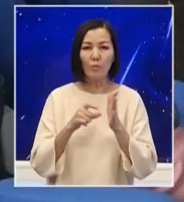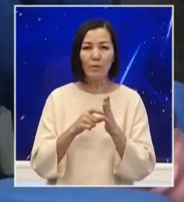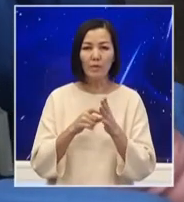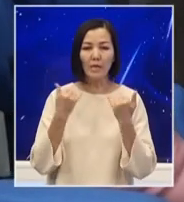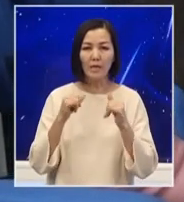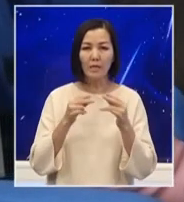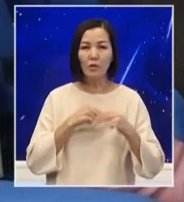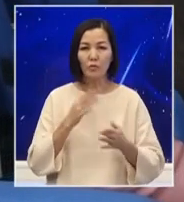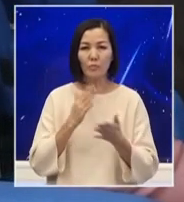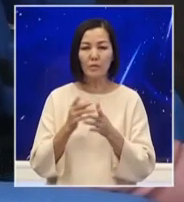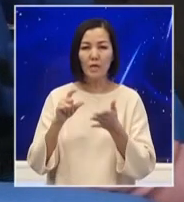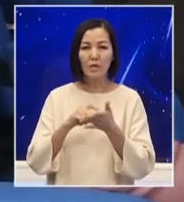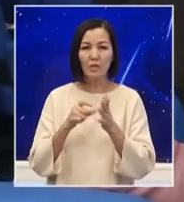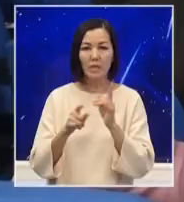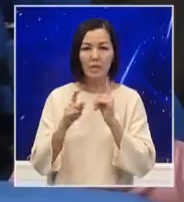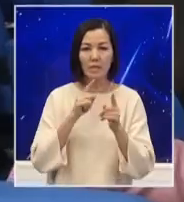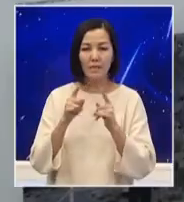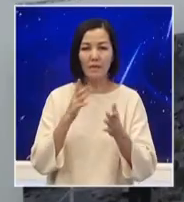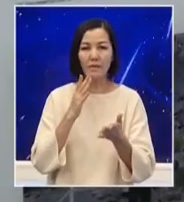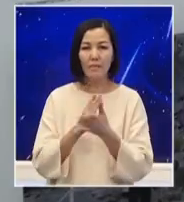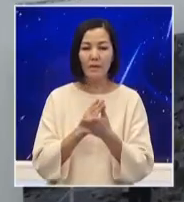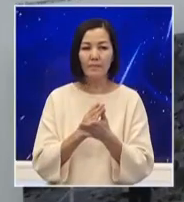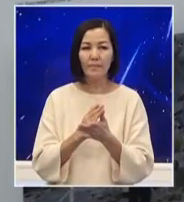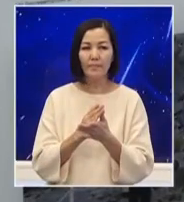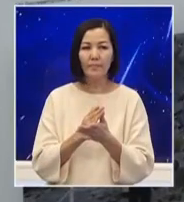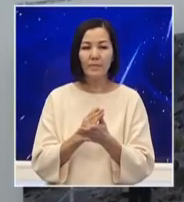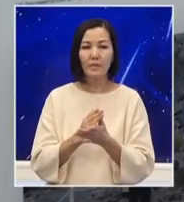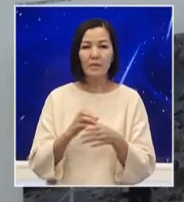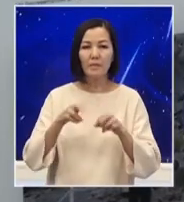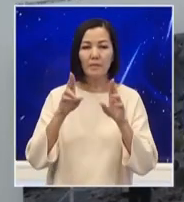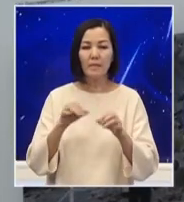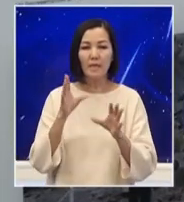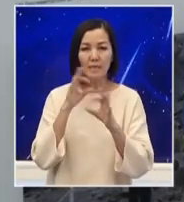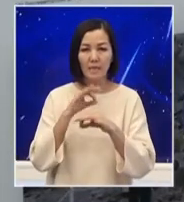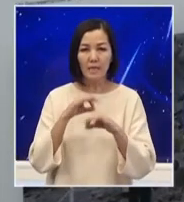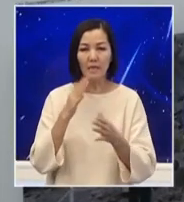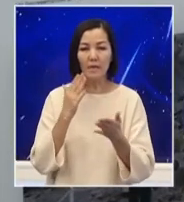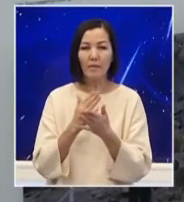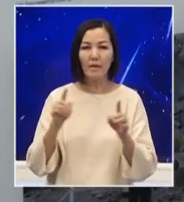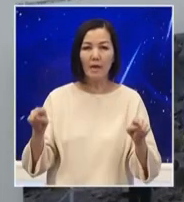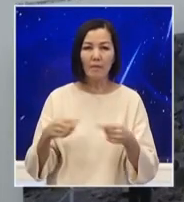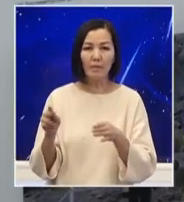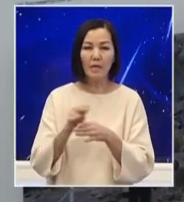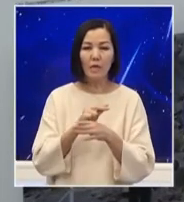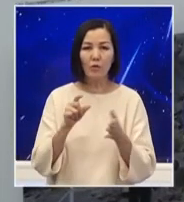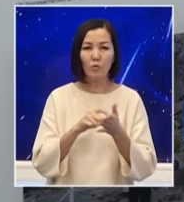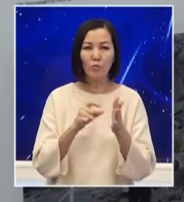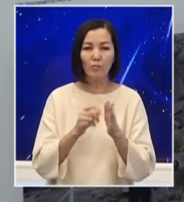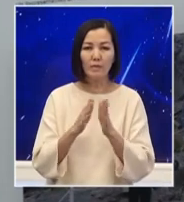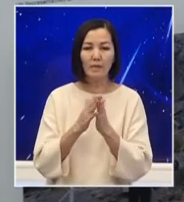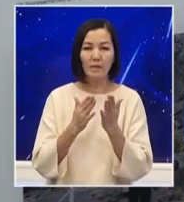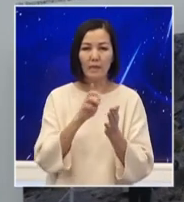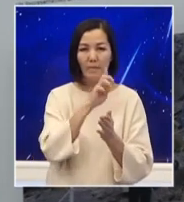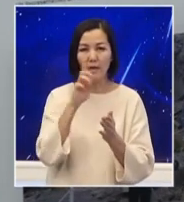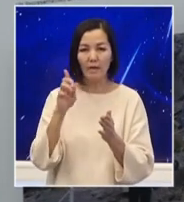кеңгеңір мәжіліс залы да бар. Одан өзге арнайы зертхана бар. Қалпына келтіру бөлмесі бар, кітапхана бар,